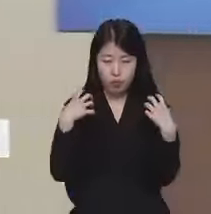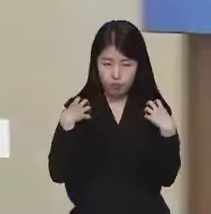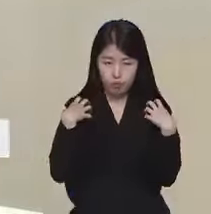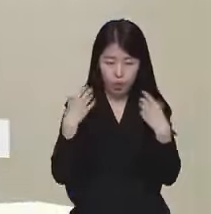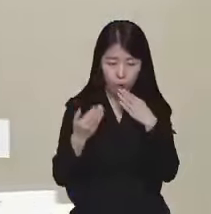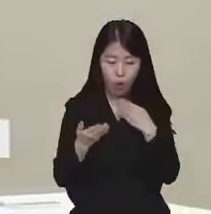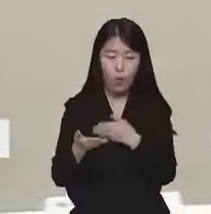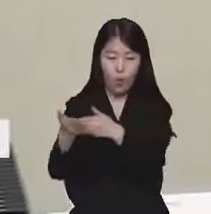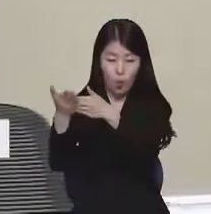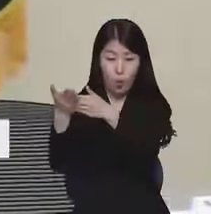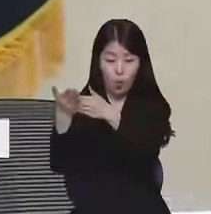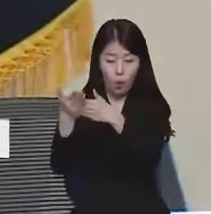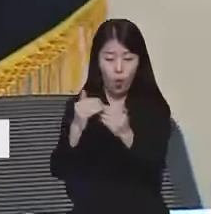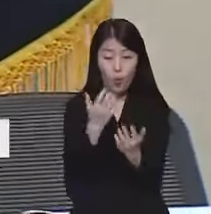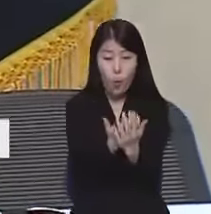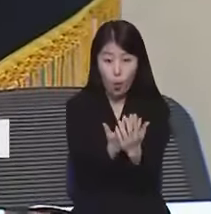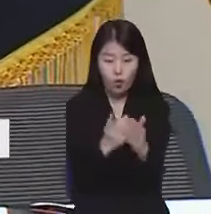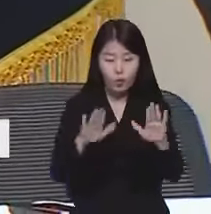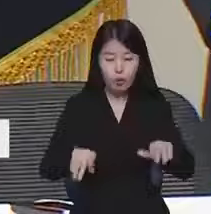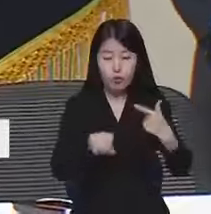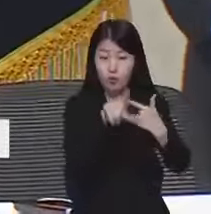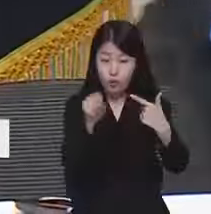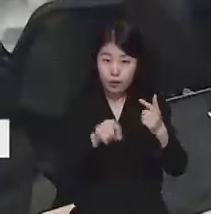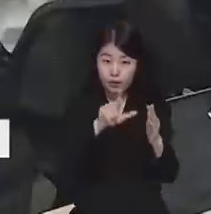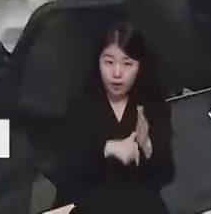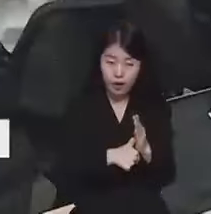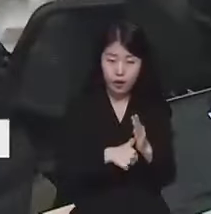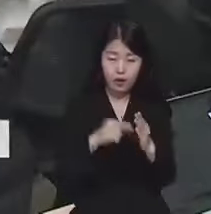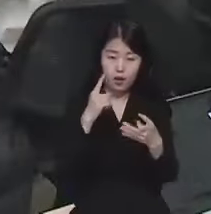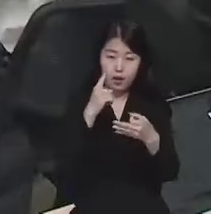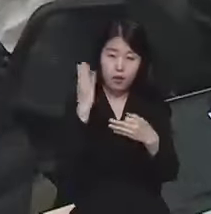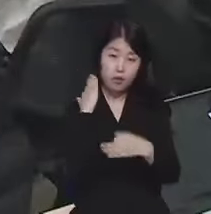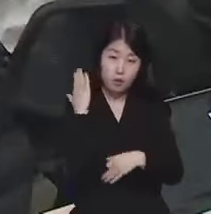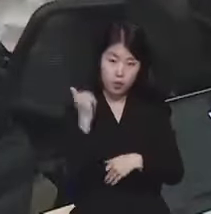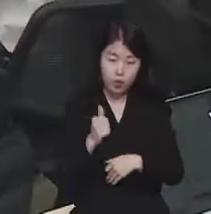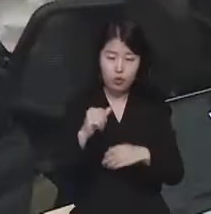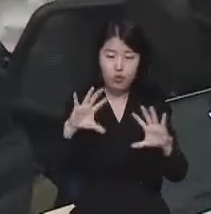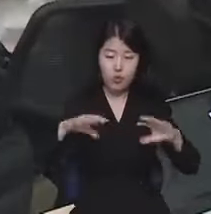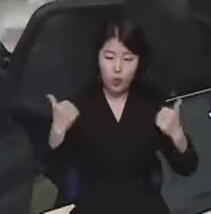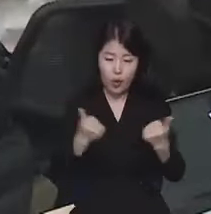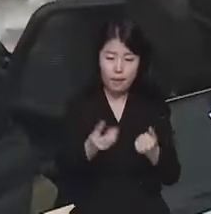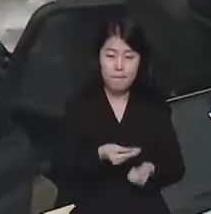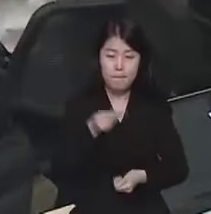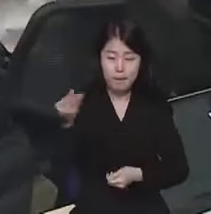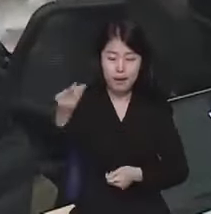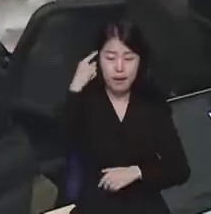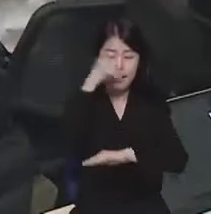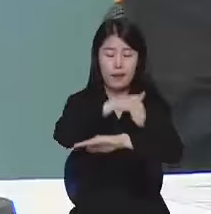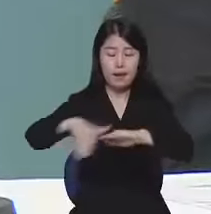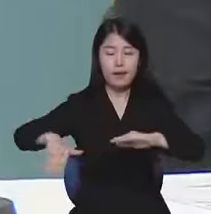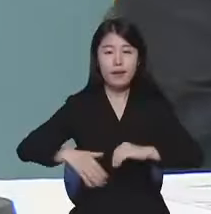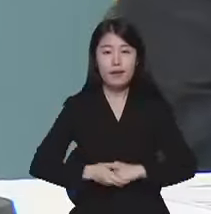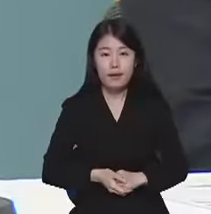담은 종합보고서는 오는 6월 대통령과 국회에 제출될 예정입니다. KBC 신대입니다.